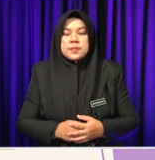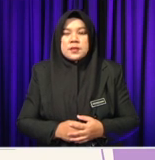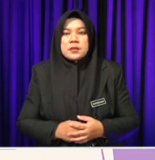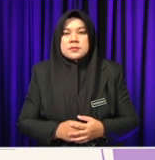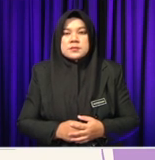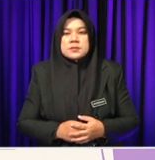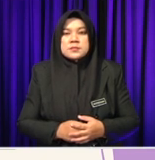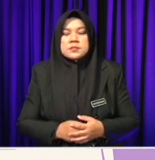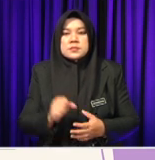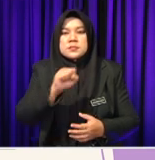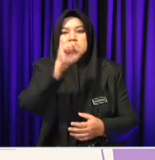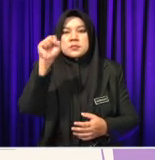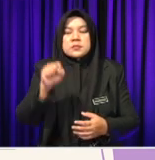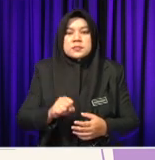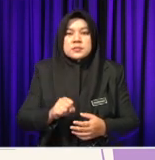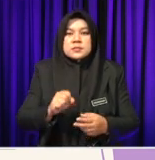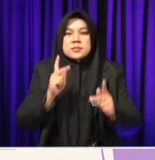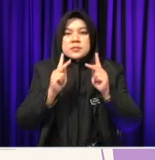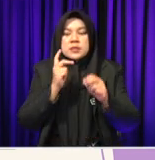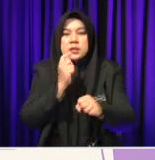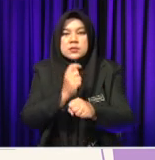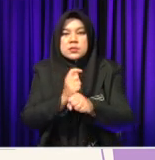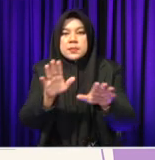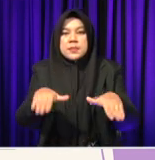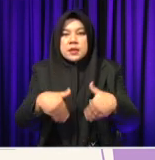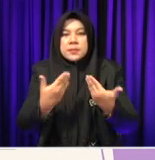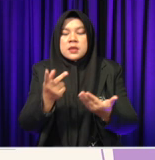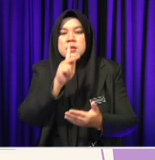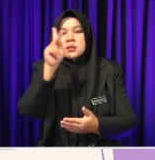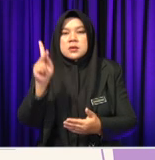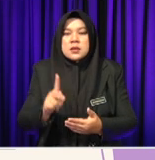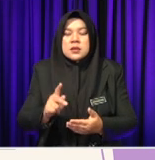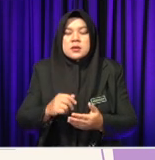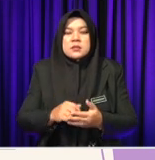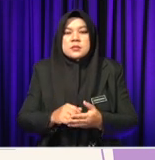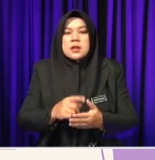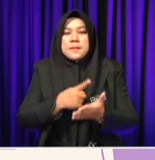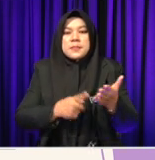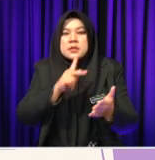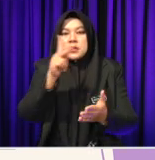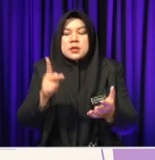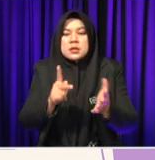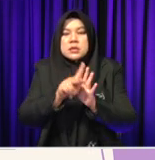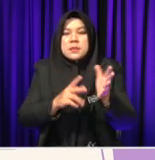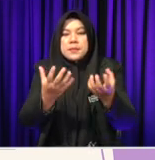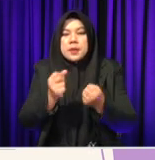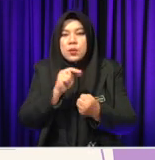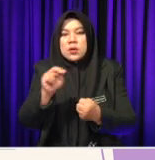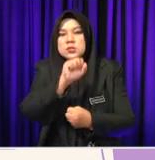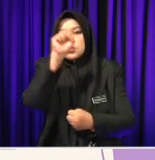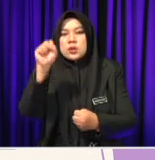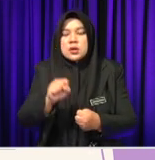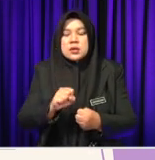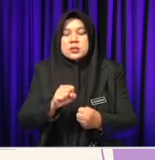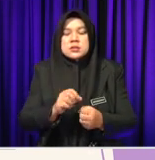Ustazah kemudian soalan kata tugas Bagaimanakah okey boleh baca di situ Apakah kehendak soalan tersebut Kalau Apakah dia nak apa